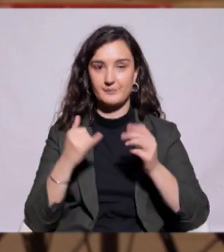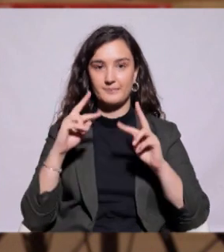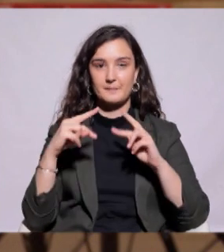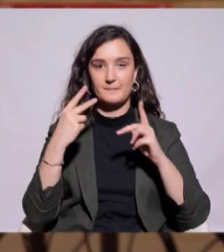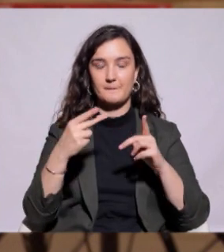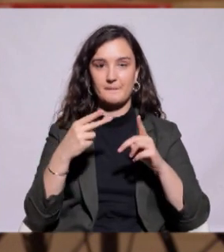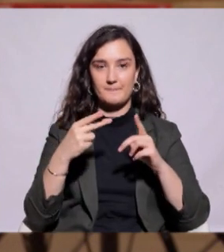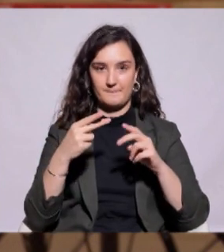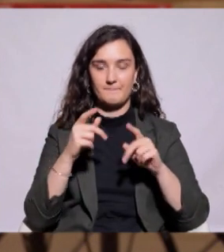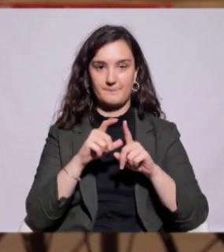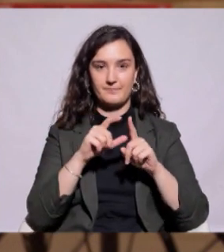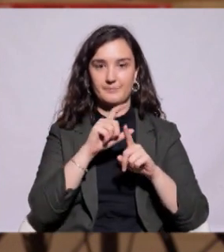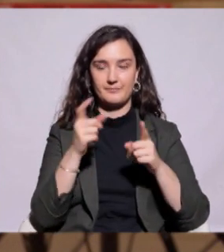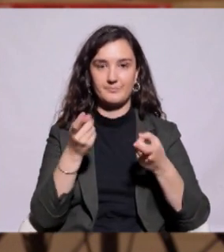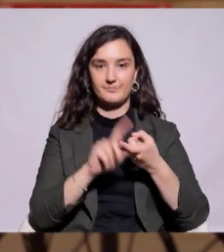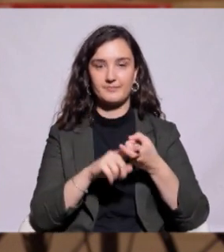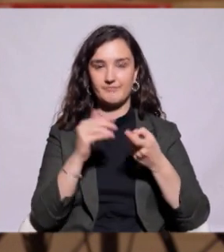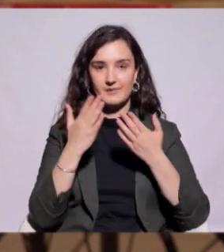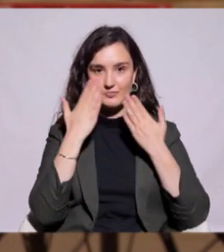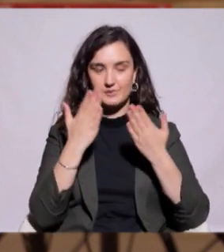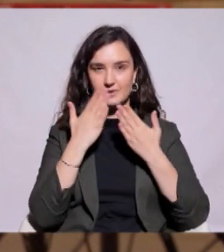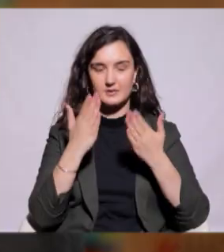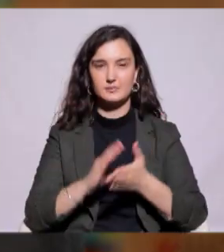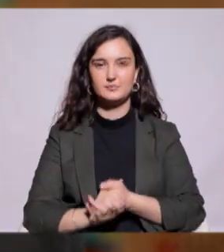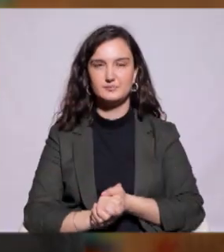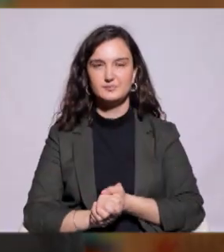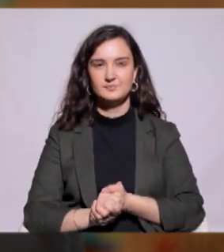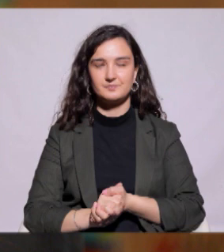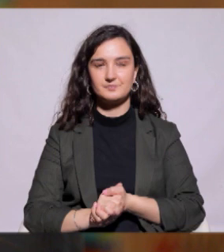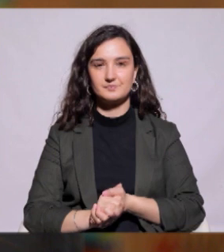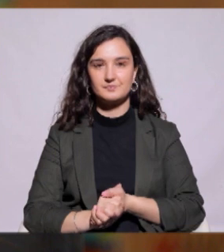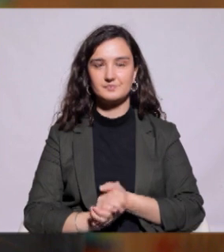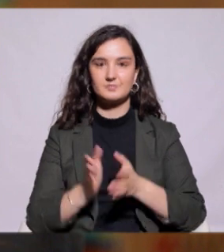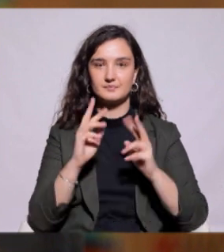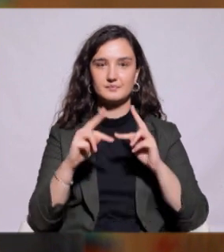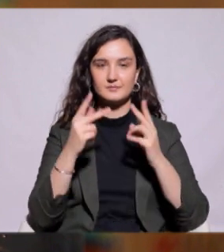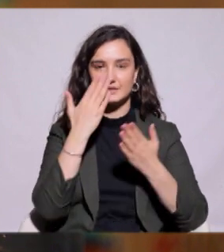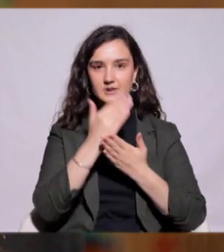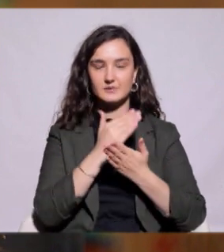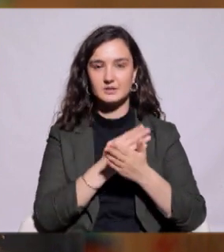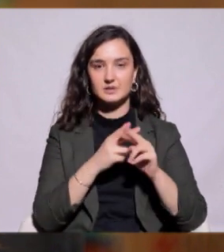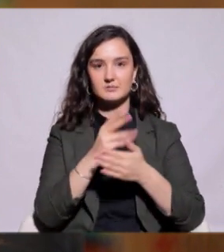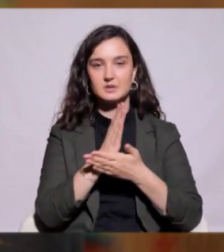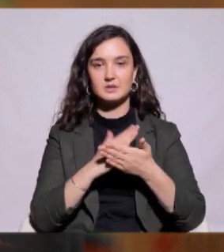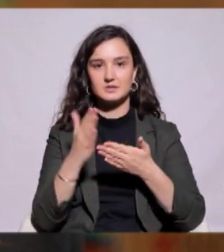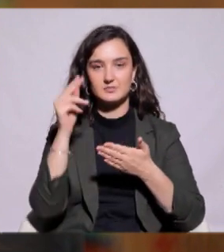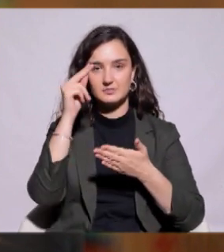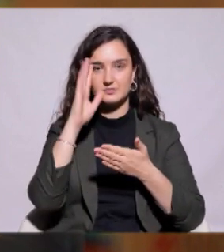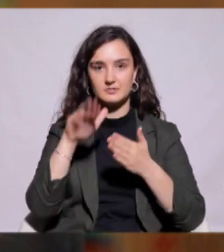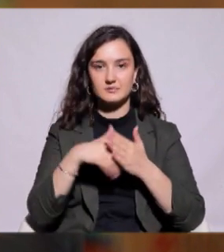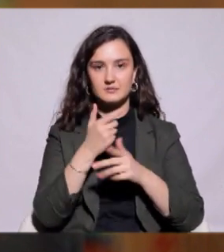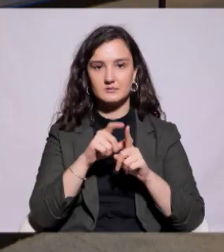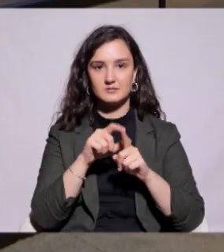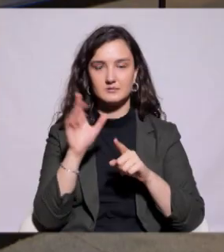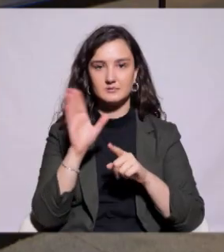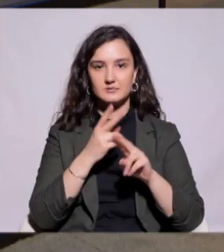our second set of vocabulary related to the reading. ახლა კი როგორც კარტერმა თქვა, გადავდივართ გაკვეთილის იმ ნაწილზე, სადაც შევისწავლით ახალ